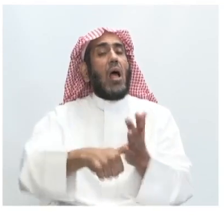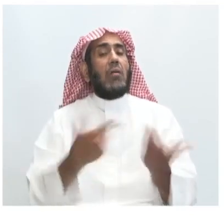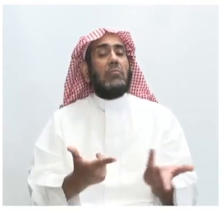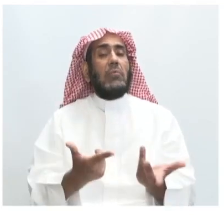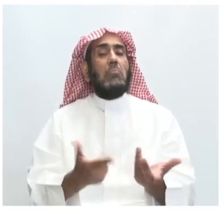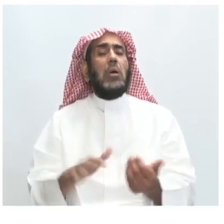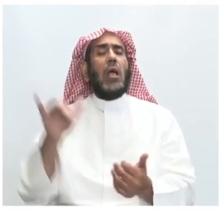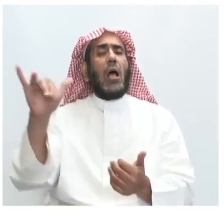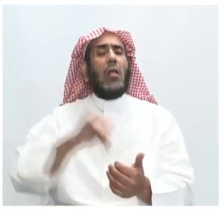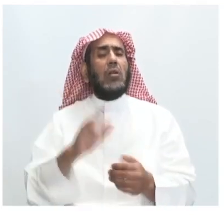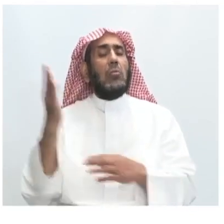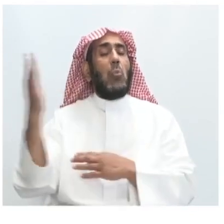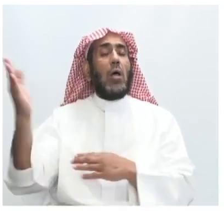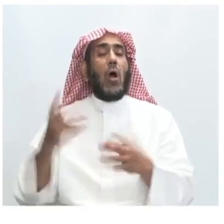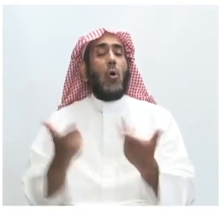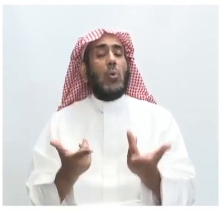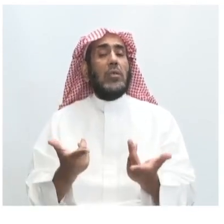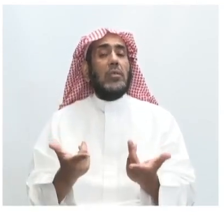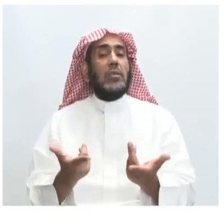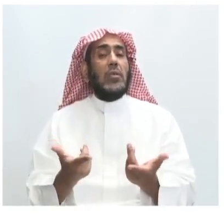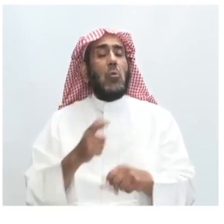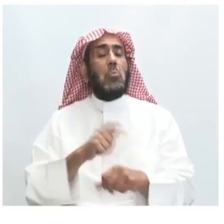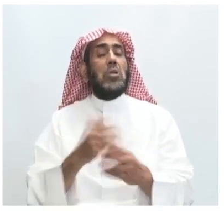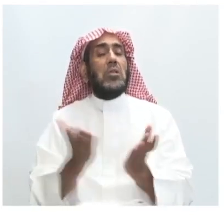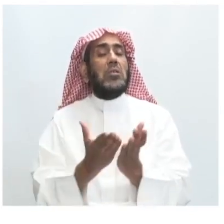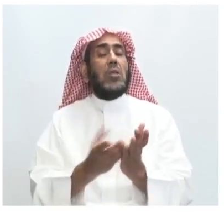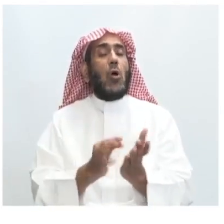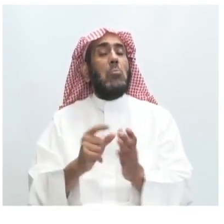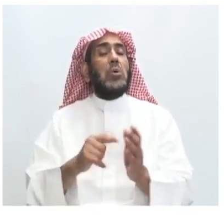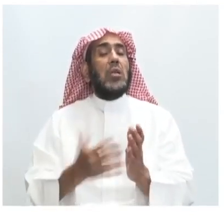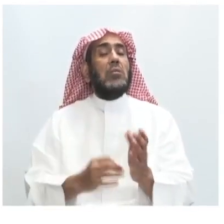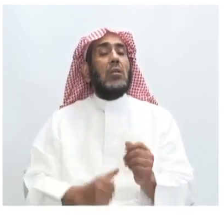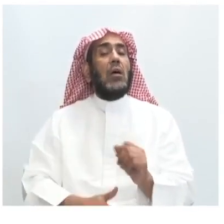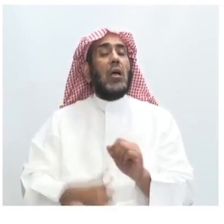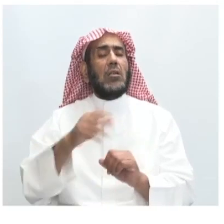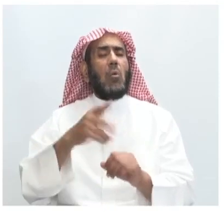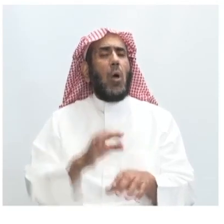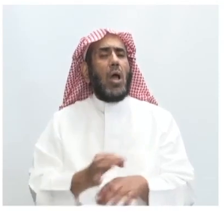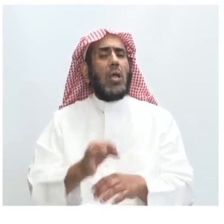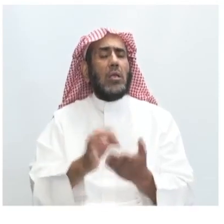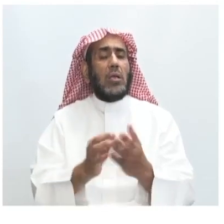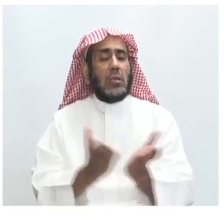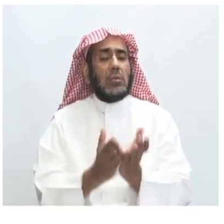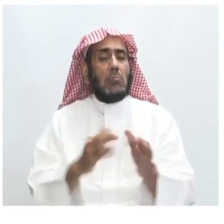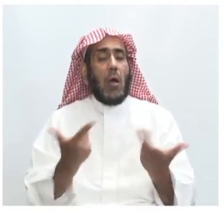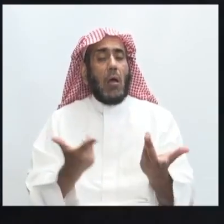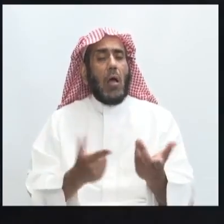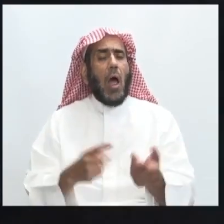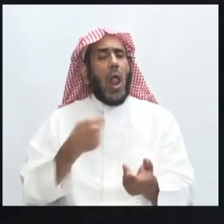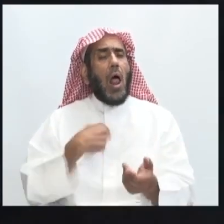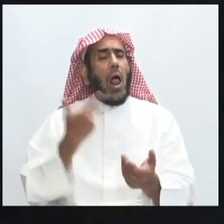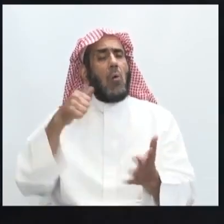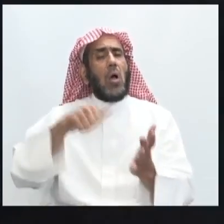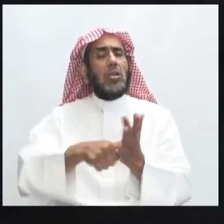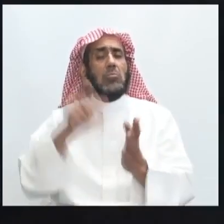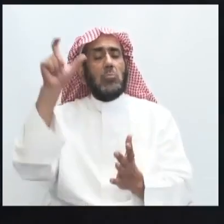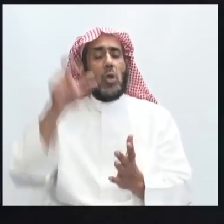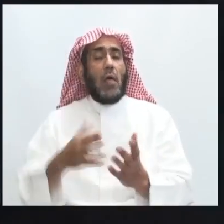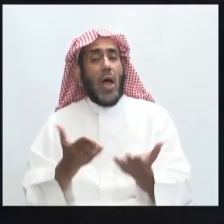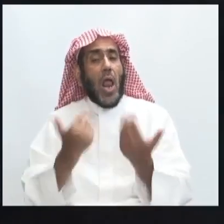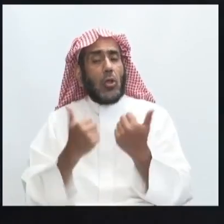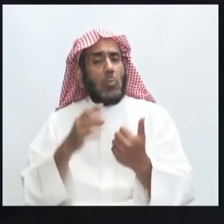متى حضرت مثلا او متى درست او متى تخرجت او اين درست هنا امور لا انا اجهلها فانا